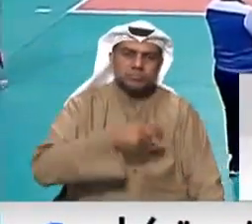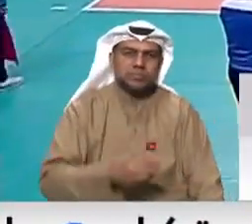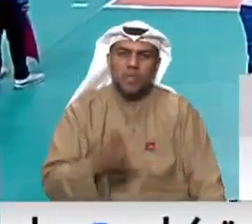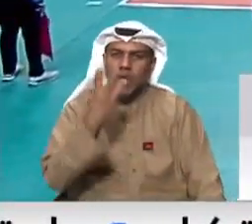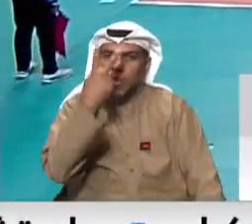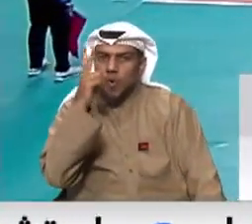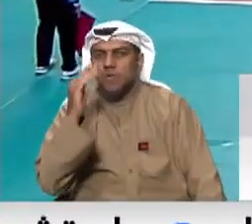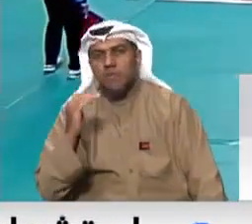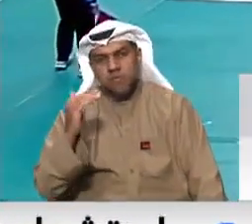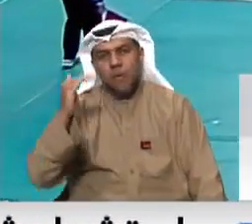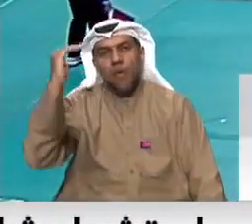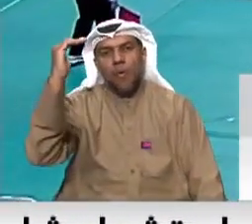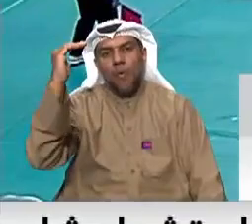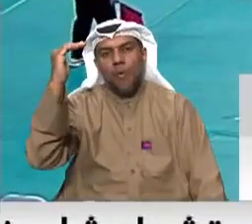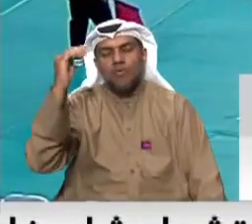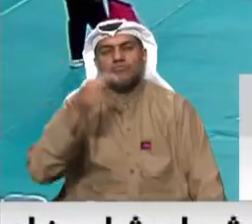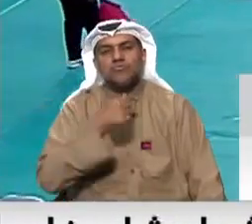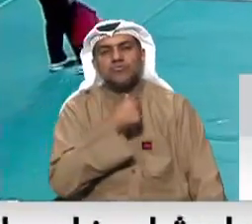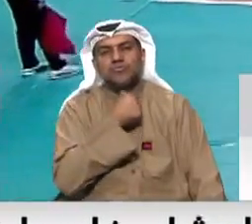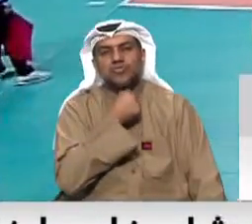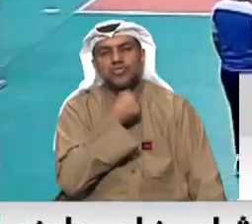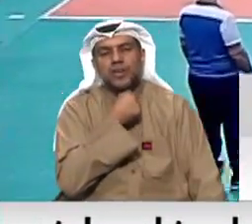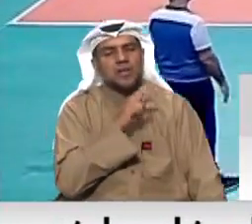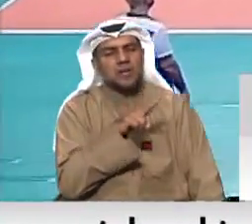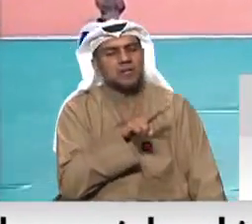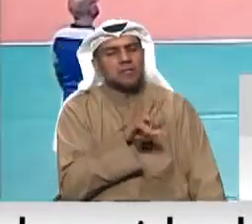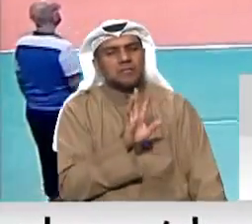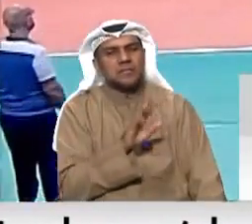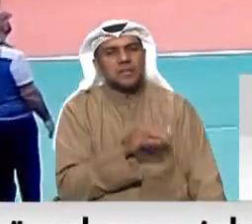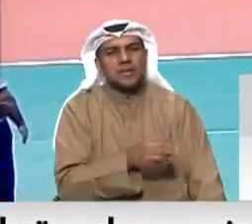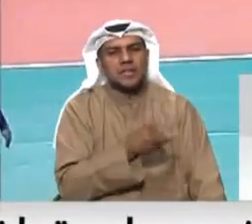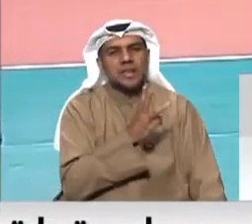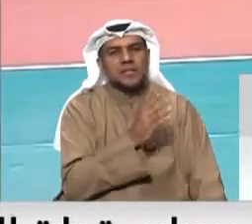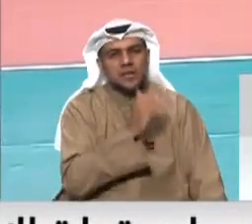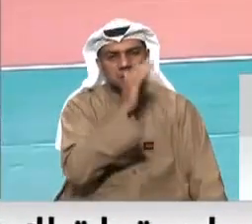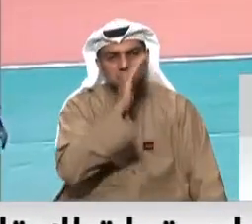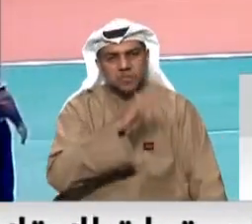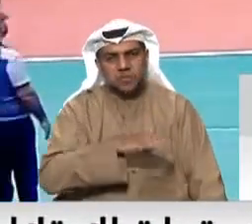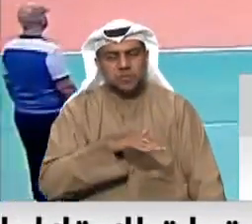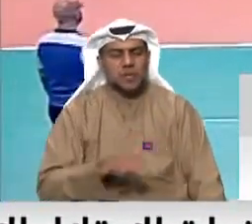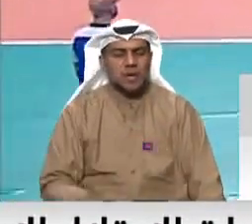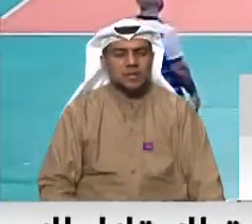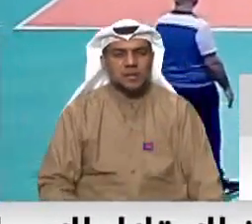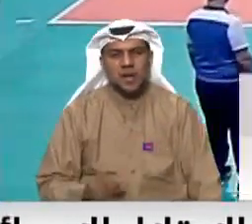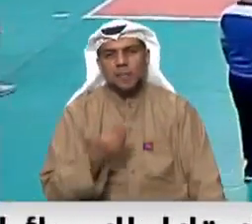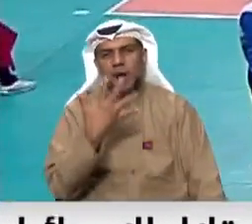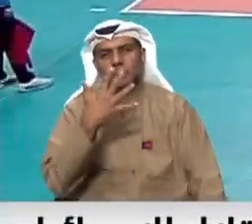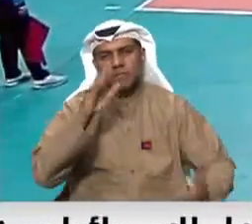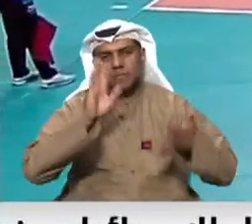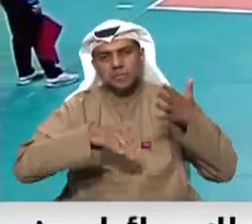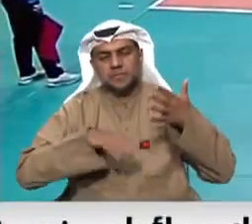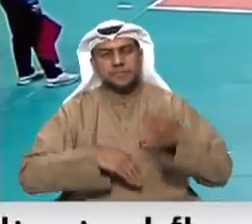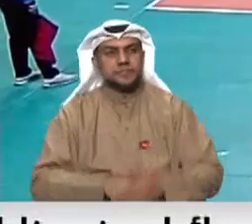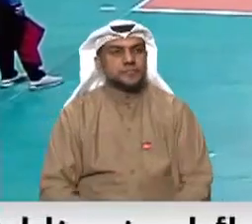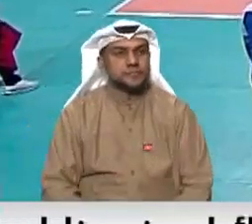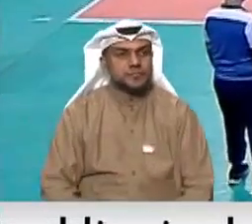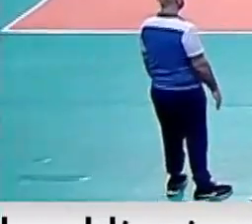في الصدارة، بينما ظل الجهراء على رصيده السابق ب 13 نقطة في المركز الخامس.